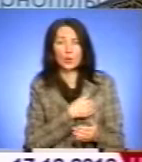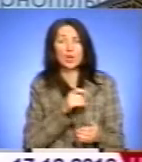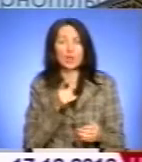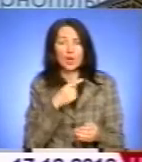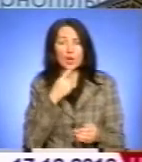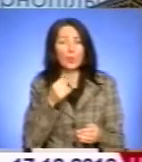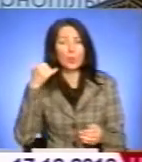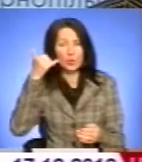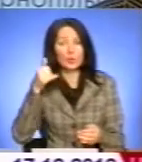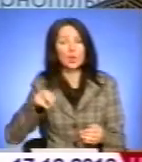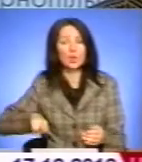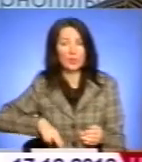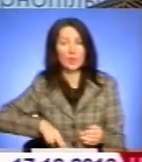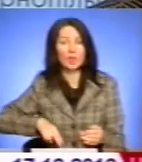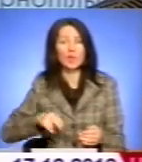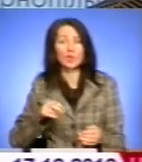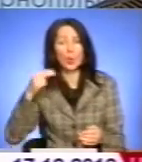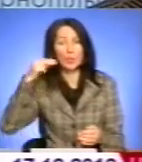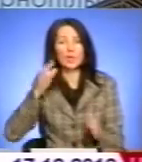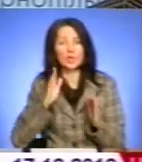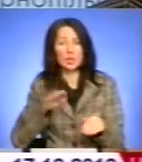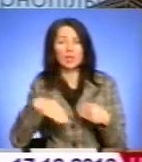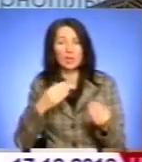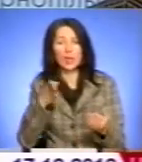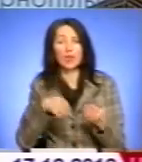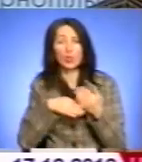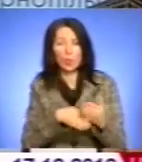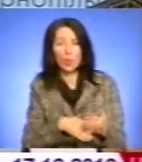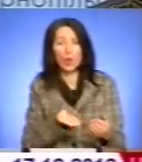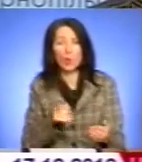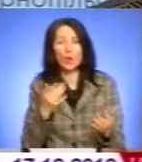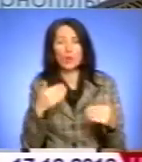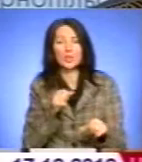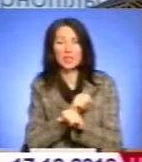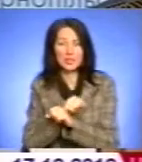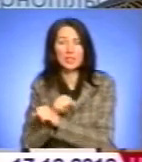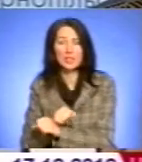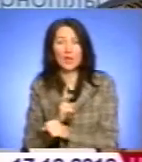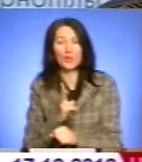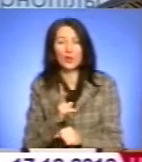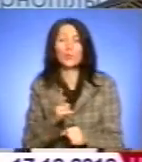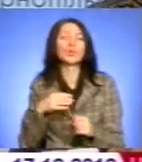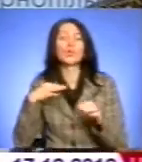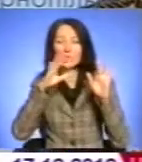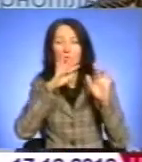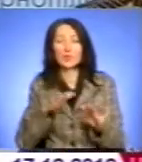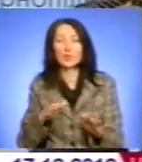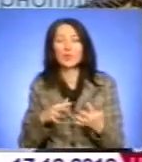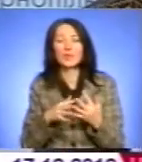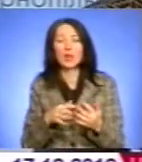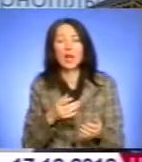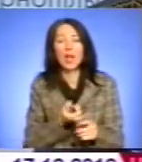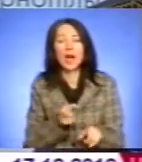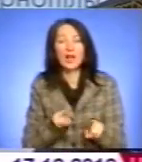там козиряли, представлялися, а тільки надавай їм допомогу, бо більше він там вже десь там застряг в якомусь кюветі. А в той же час от таких є